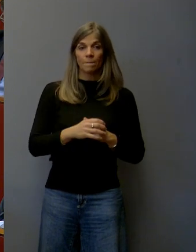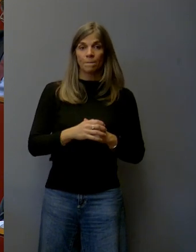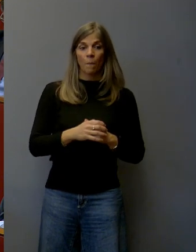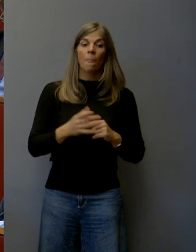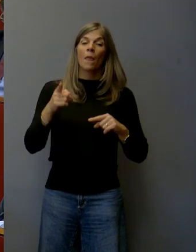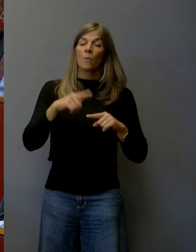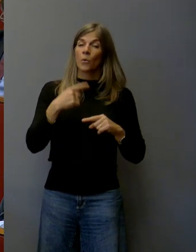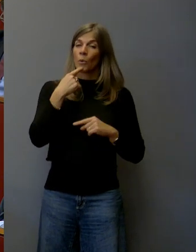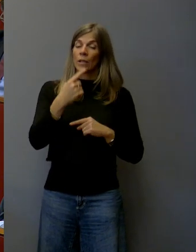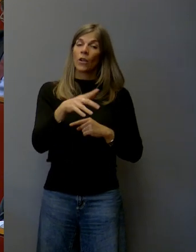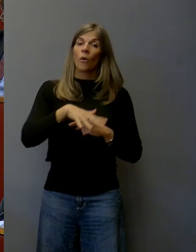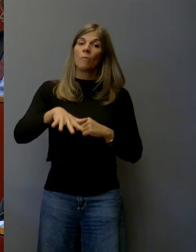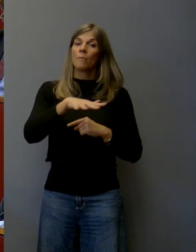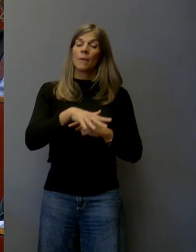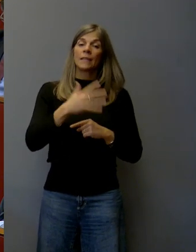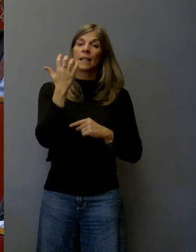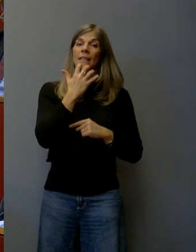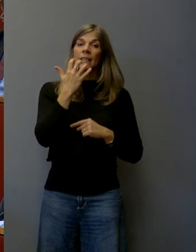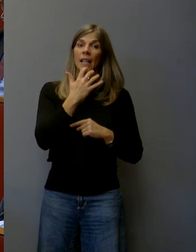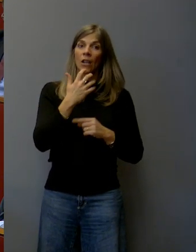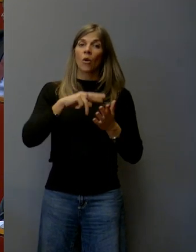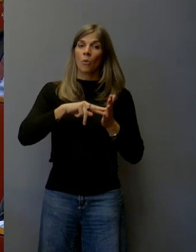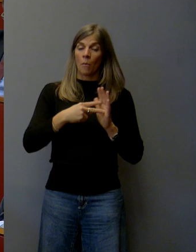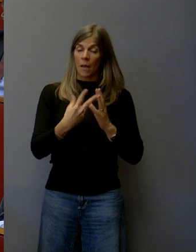problemi in piazza Di ce ne sono veramente tanti